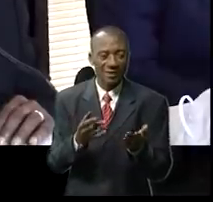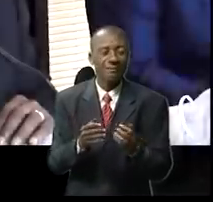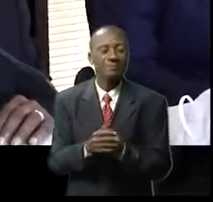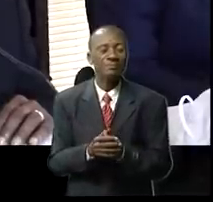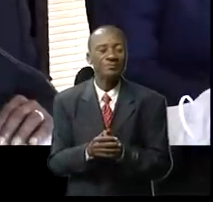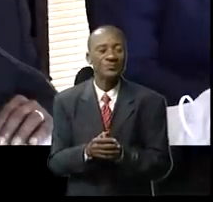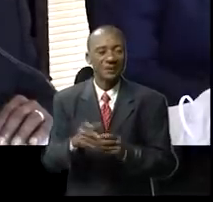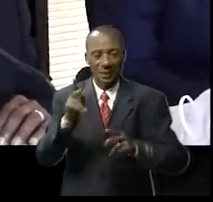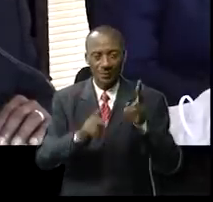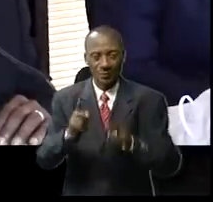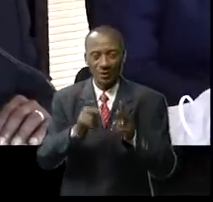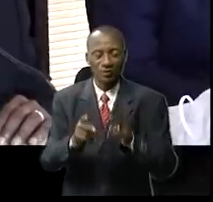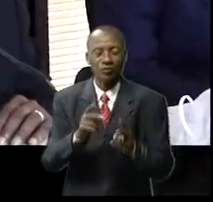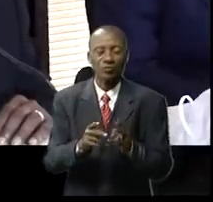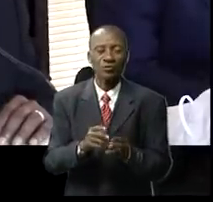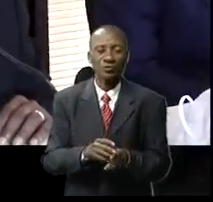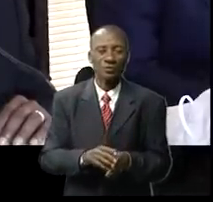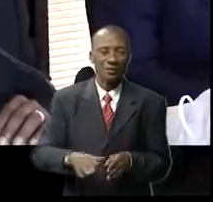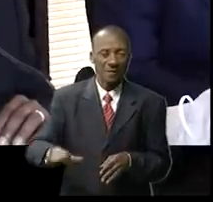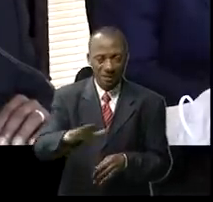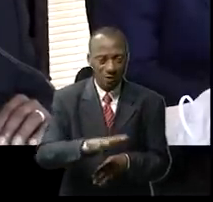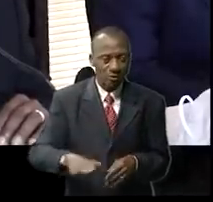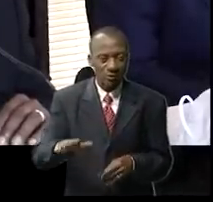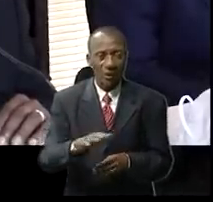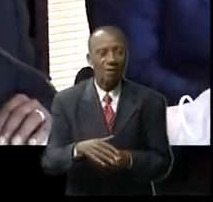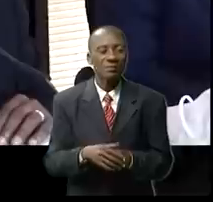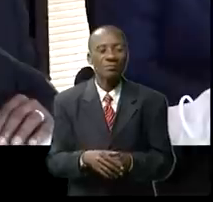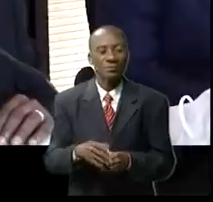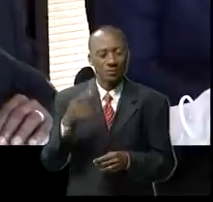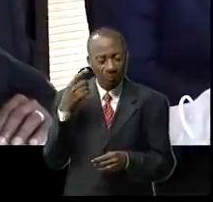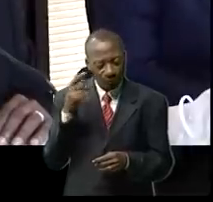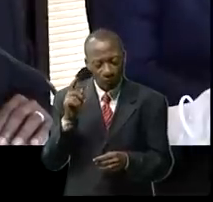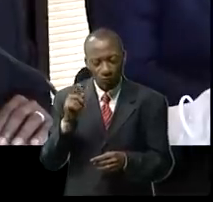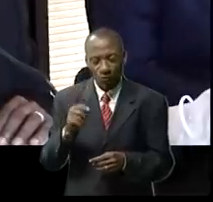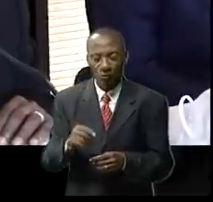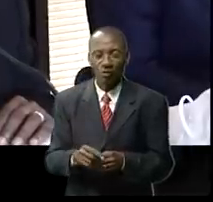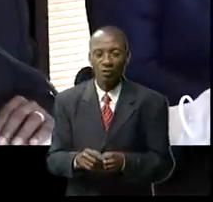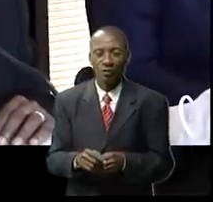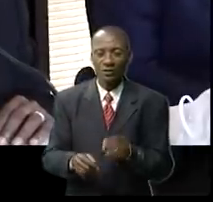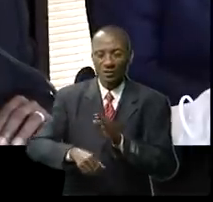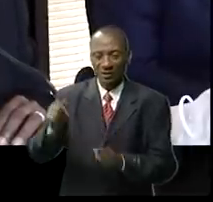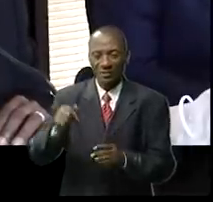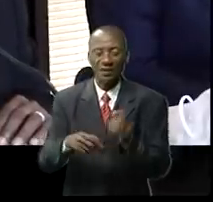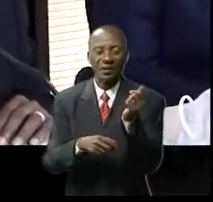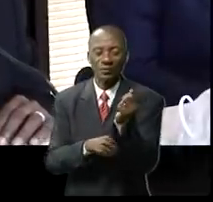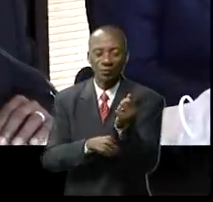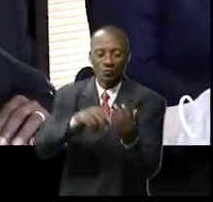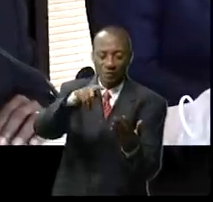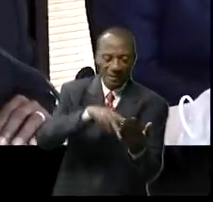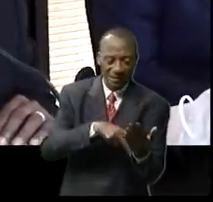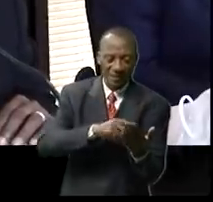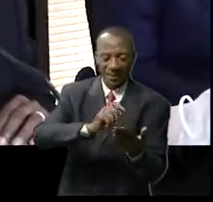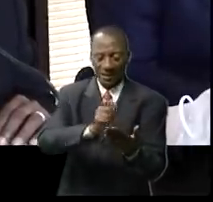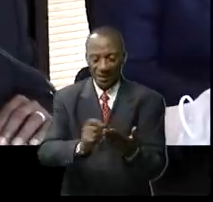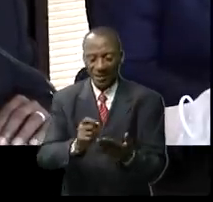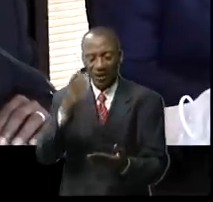la communauté internationale en vue d'éradiquer l'analphabétisme dans le monde. En effet, notre